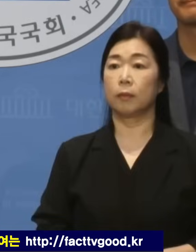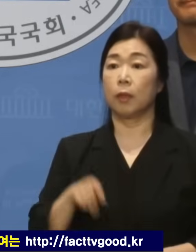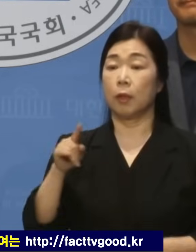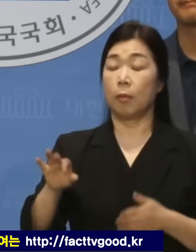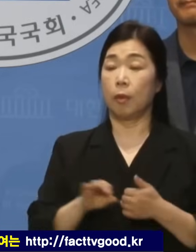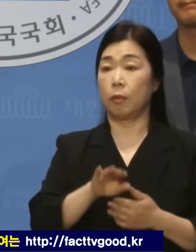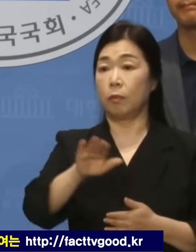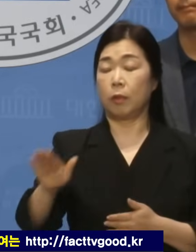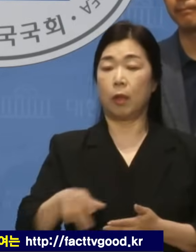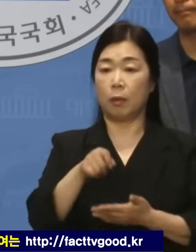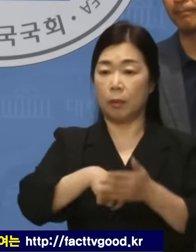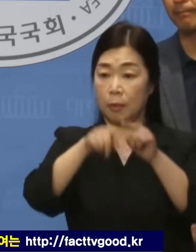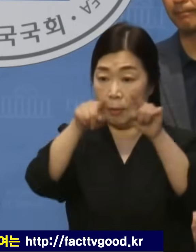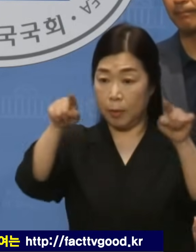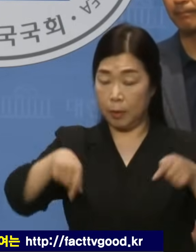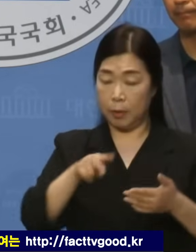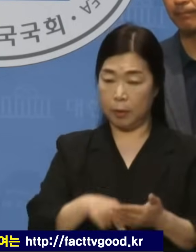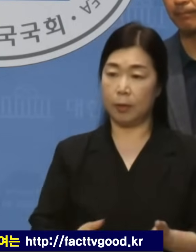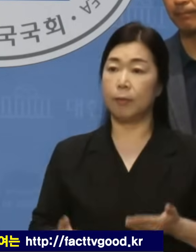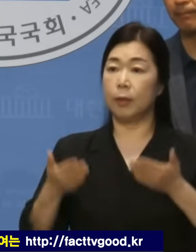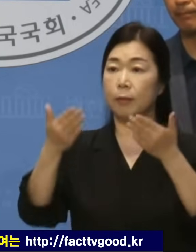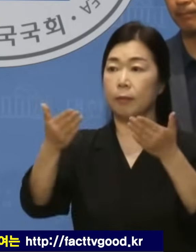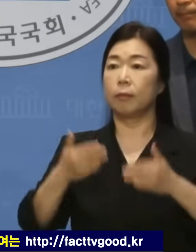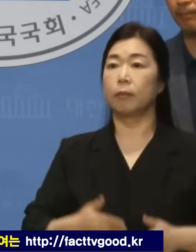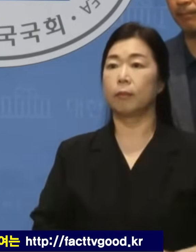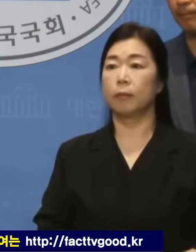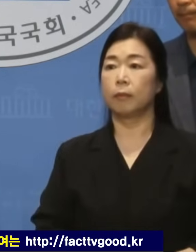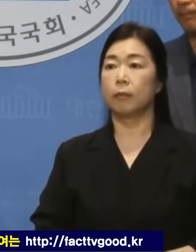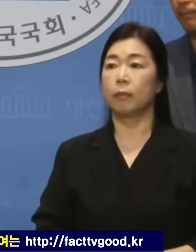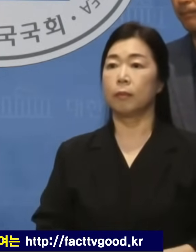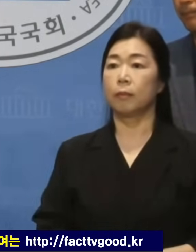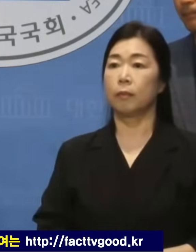그러면 저희가 회견문을 낭독하도록 하겠습니다.